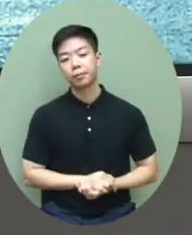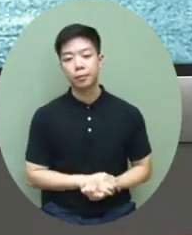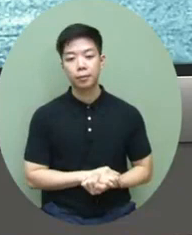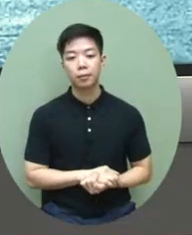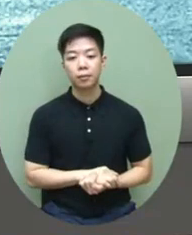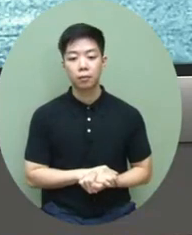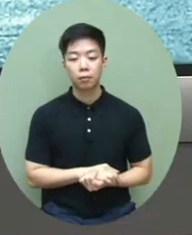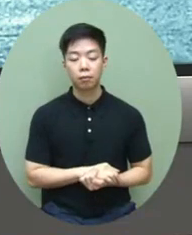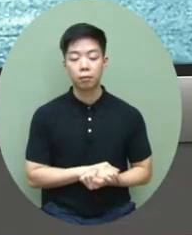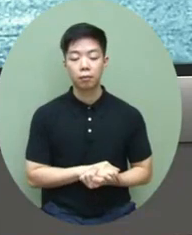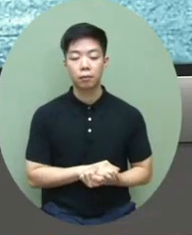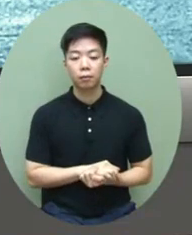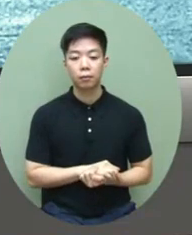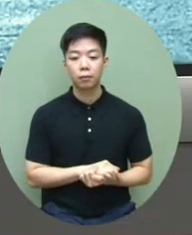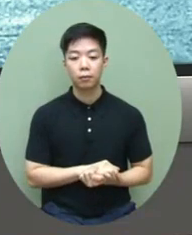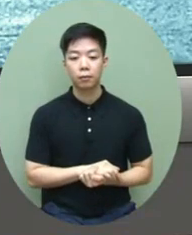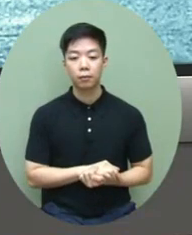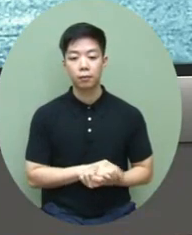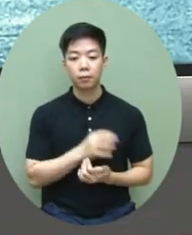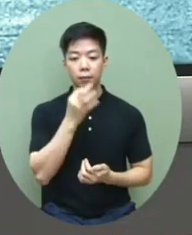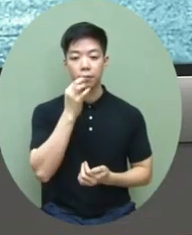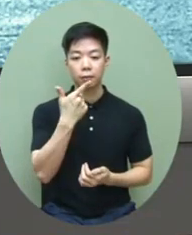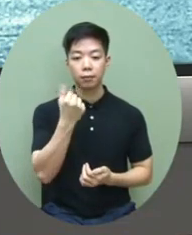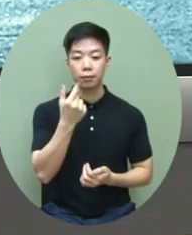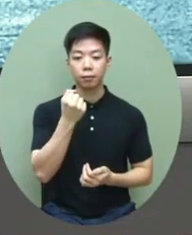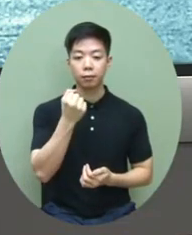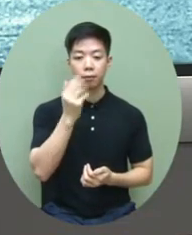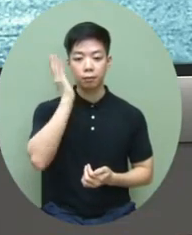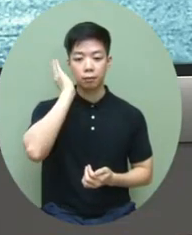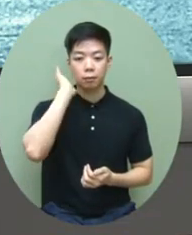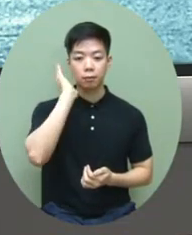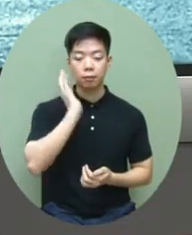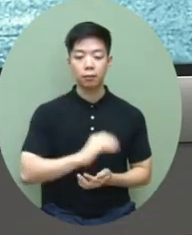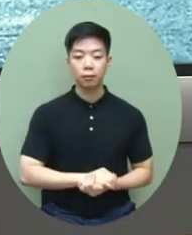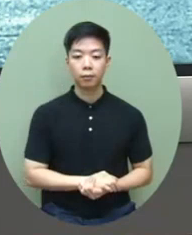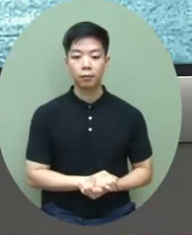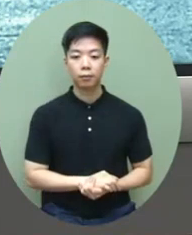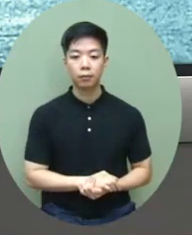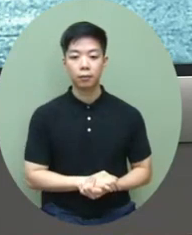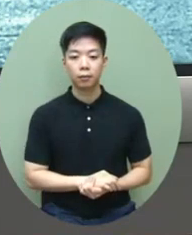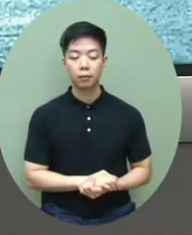嚇。咁另外80歲嗰位伯伯咧，就佢係